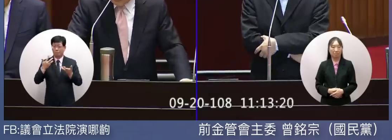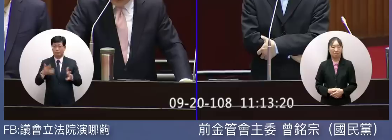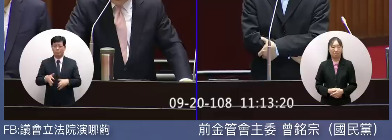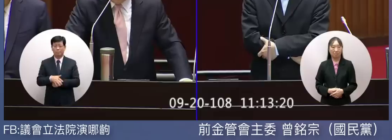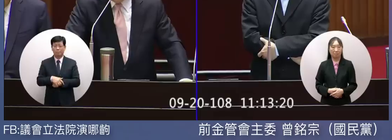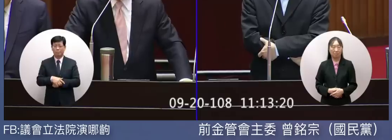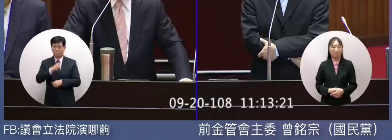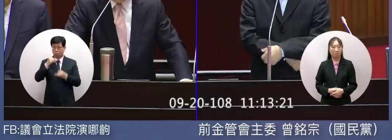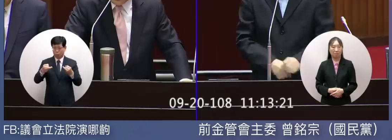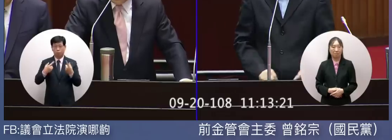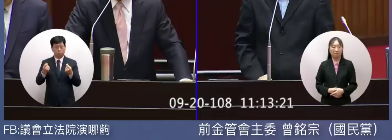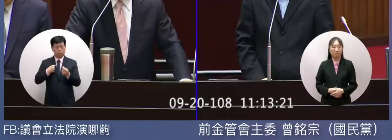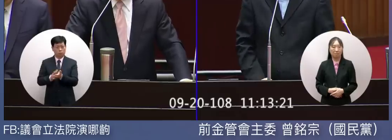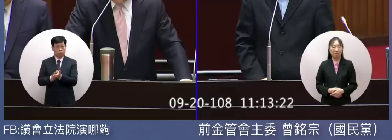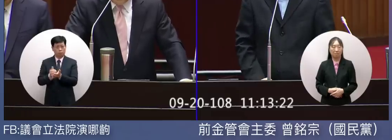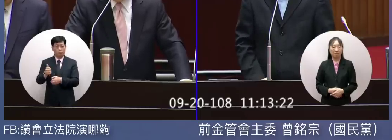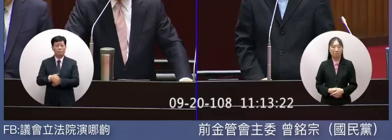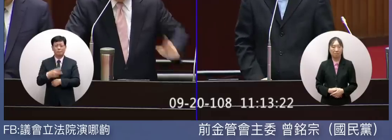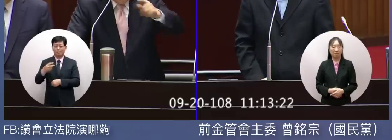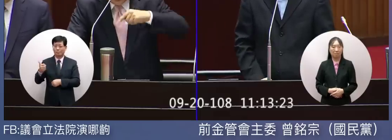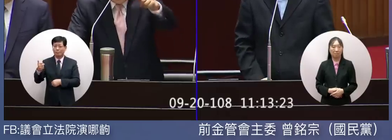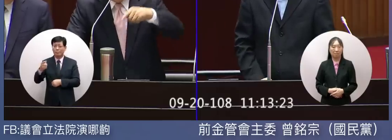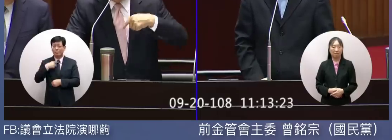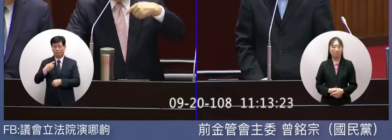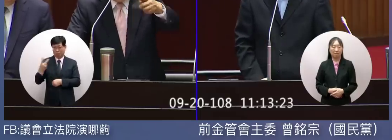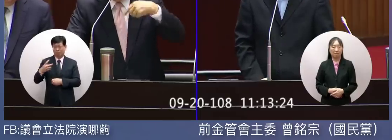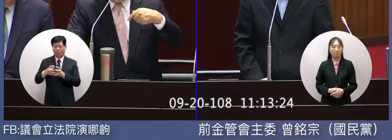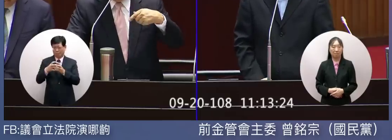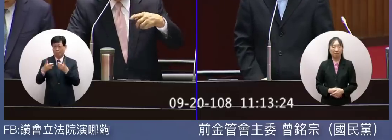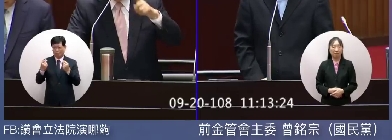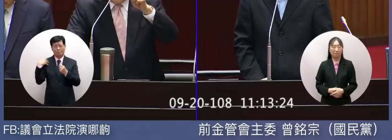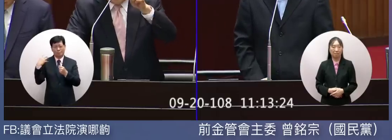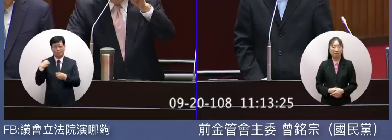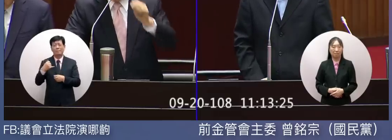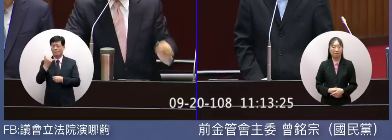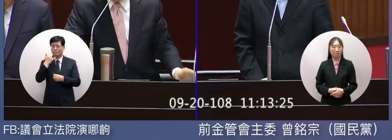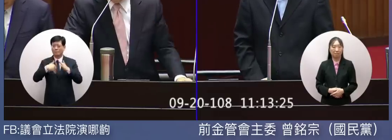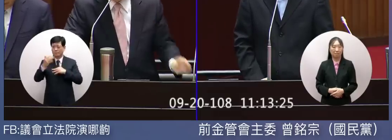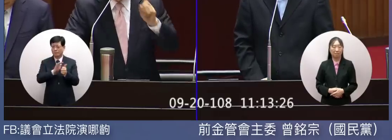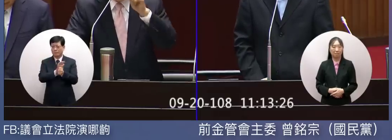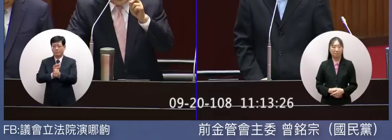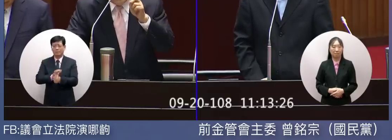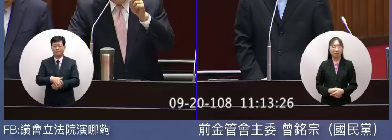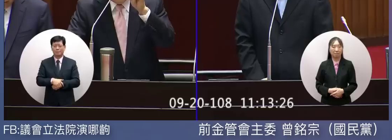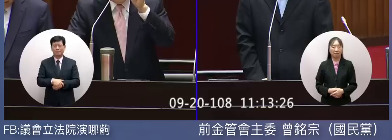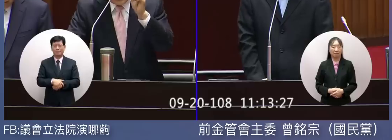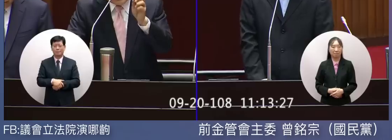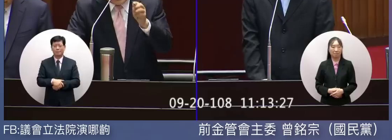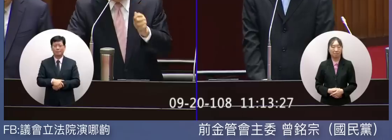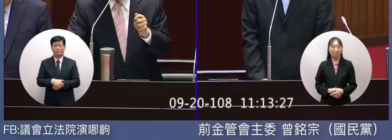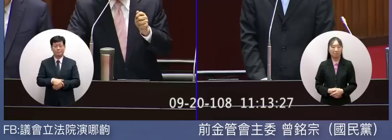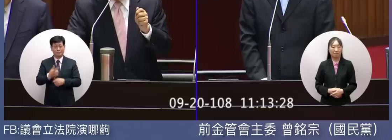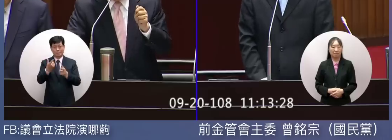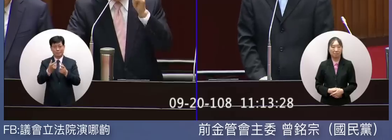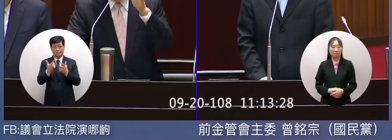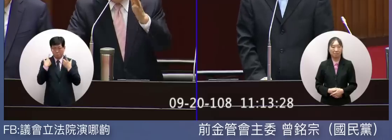个成绩我都很肯定，那也谢谢，希望我们一直都用这样的态度来服国利民。那前